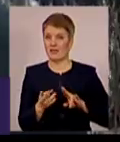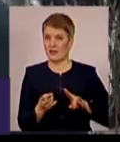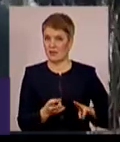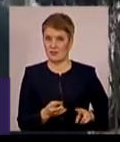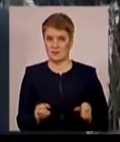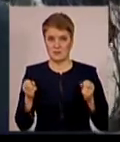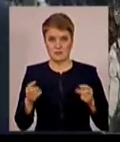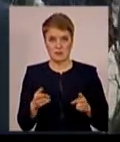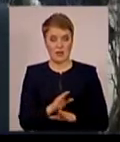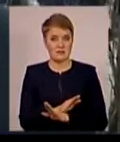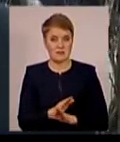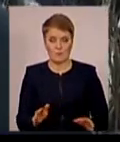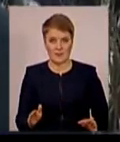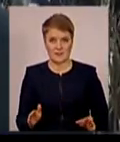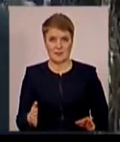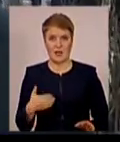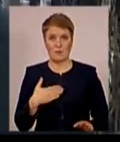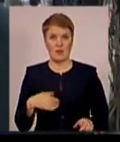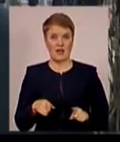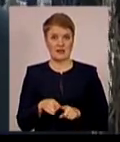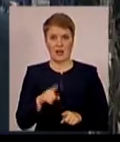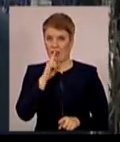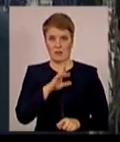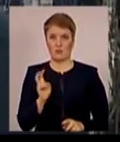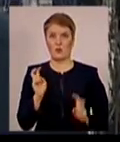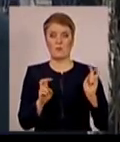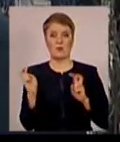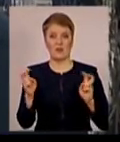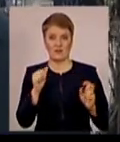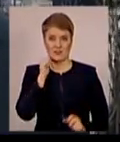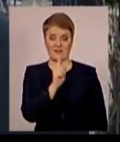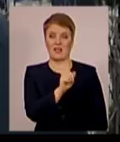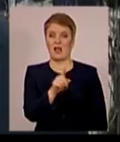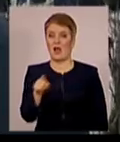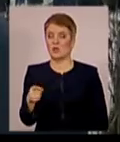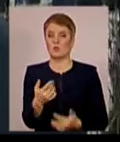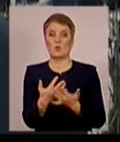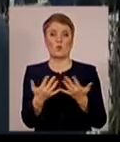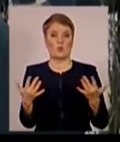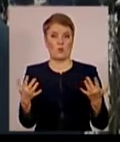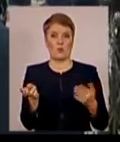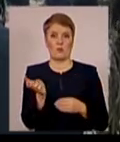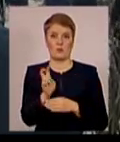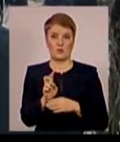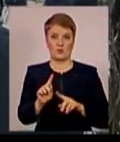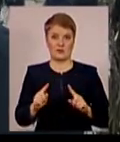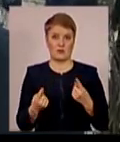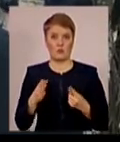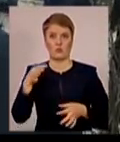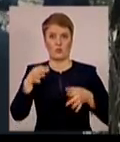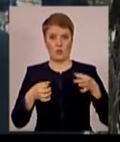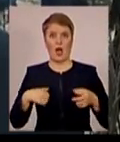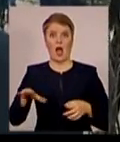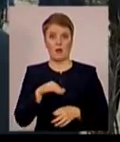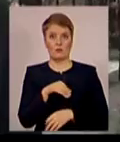екстремісти. Якщо ми отак не будемо приходити, завтра кожному любому приведуть і отак заберуть, і будуть судити, а ми всі